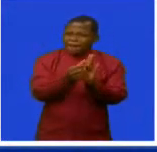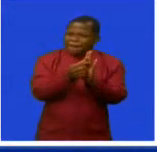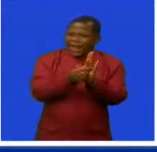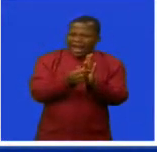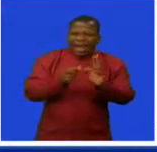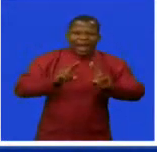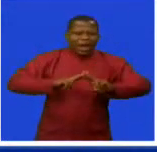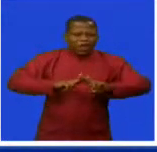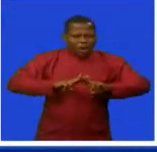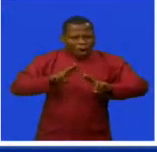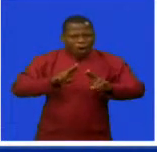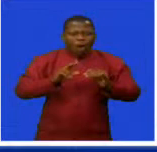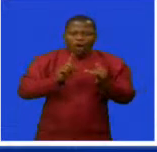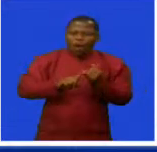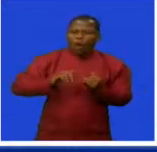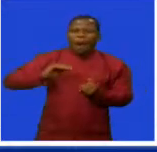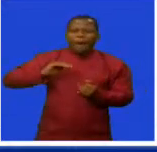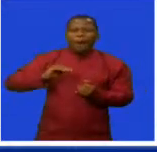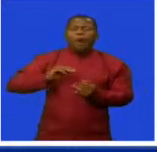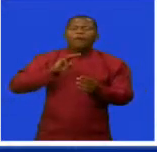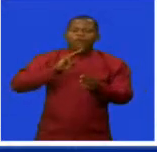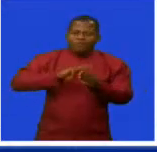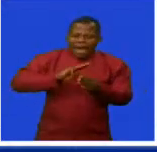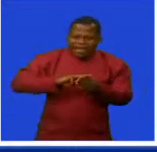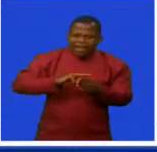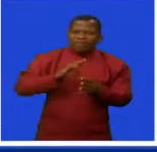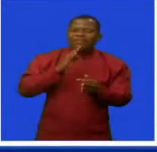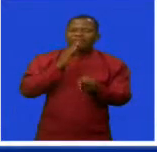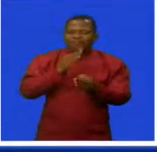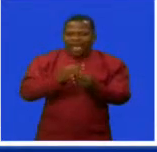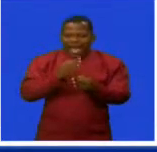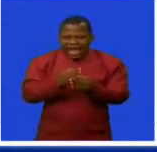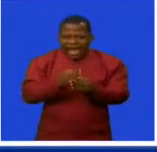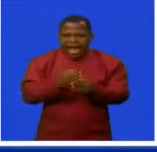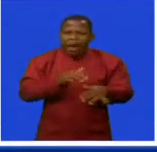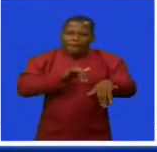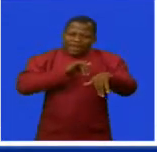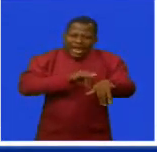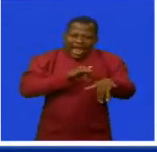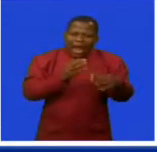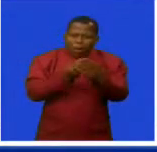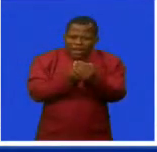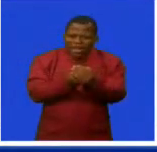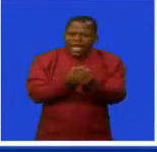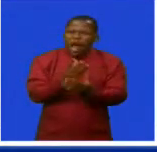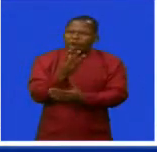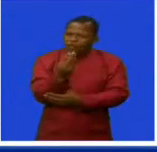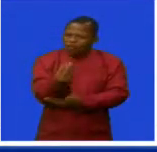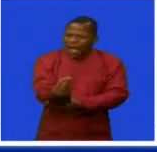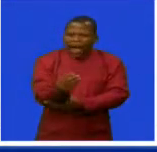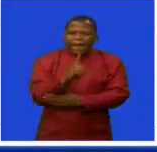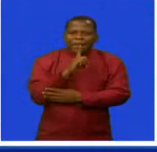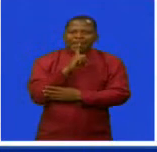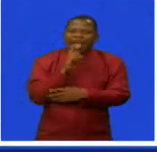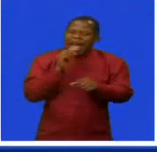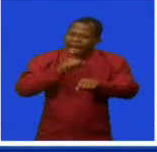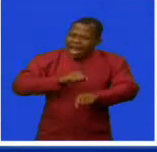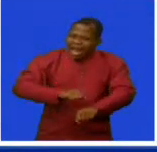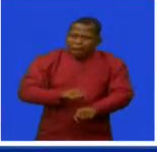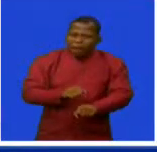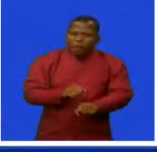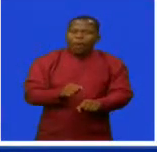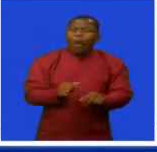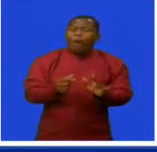akunenzaba ukuthi ngumake ngoba ngibabe walomphana ngoma iguardian umuntu lomgathile umphana akusiko emthethweni ukuthi